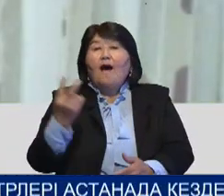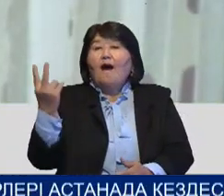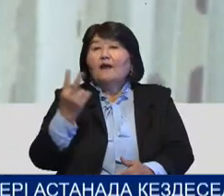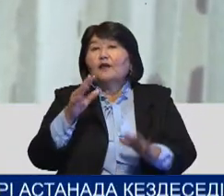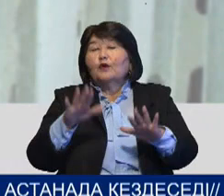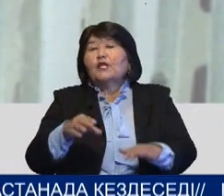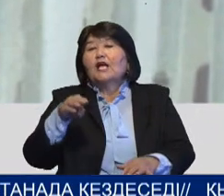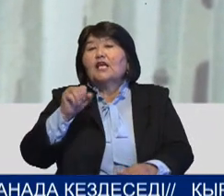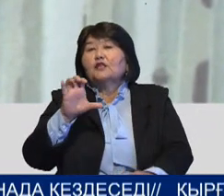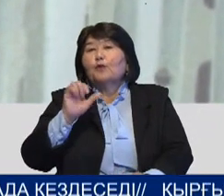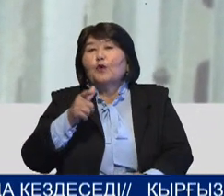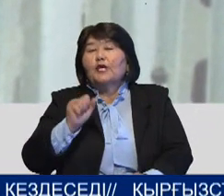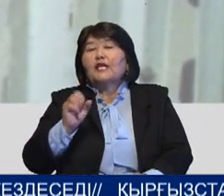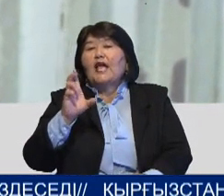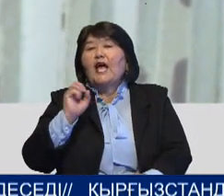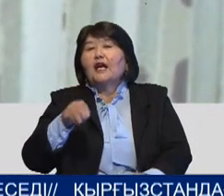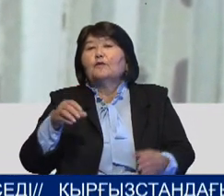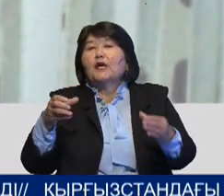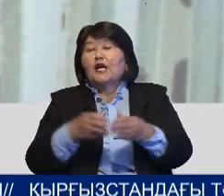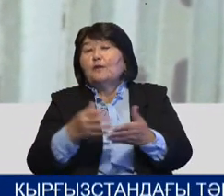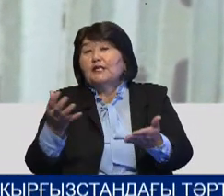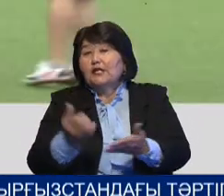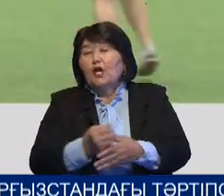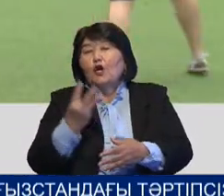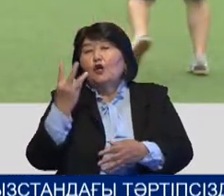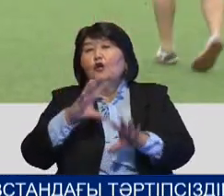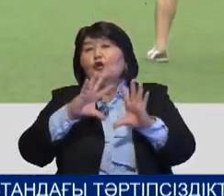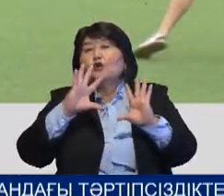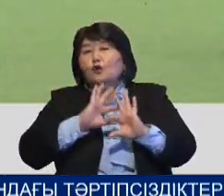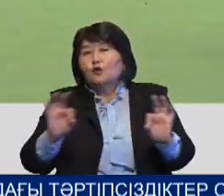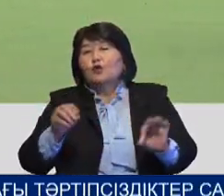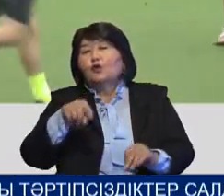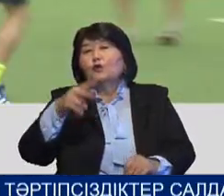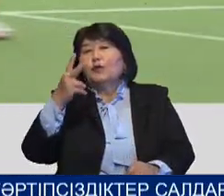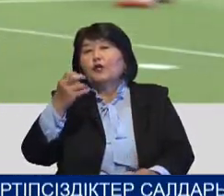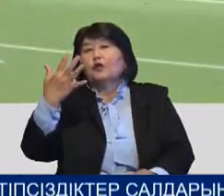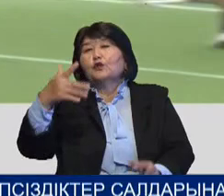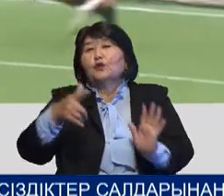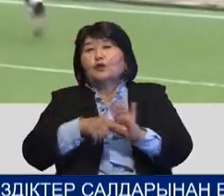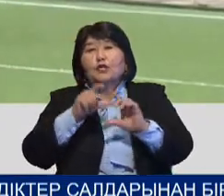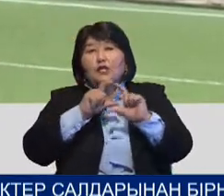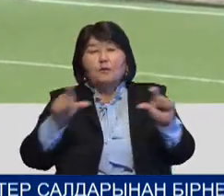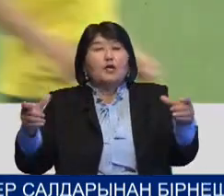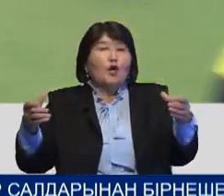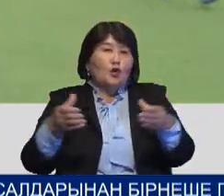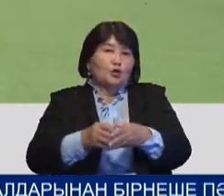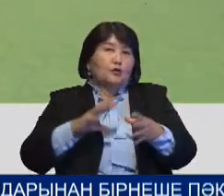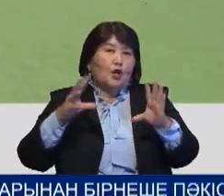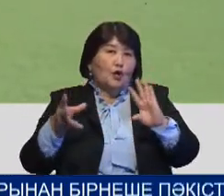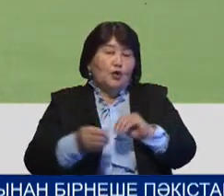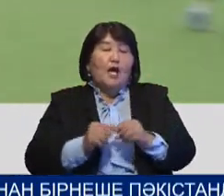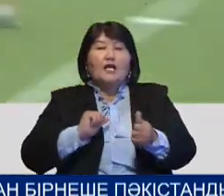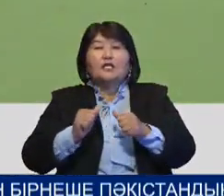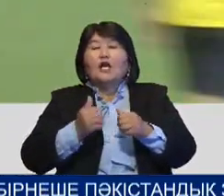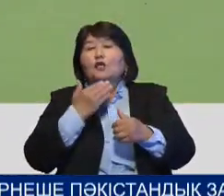екінші орынды Таспегөт кенті әкімдігі командасы еншілесе, үздік үштікті нөмірі 257-ші мектебінің ұжымы түйіндеді. Жарыс